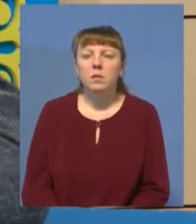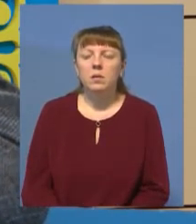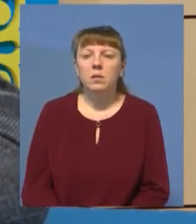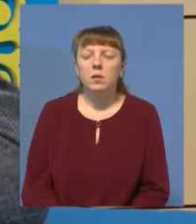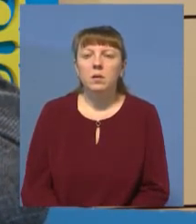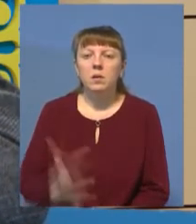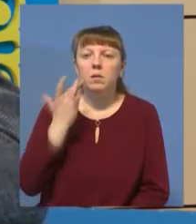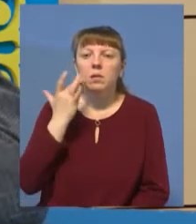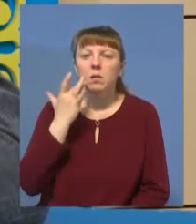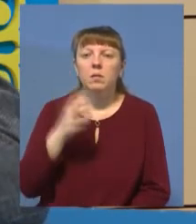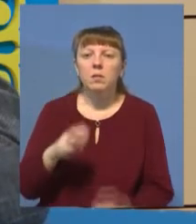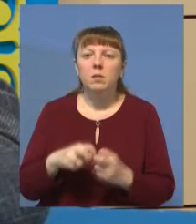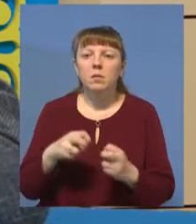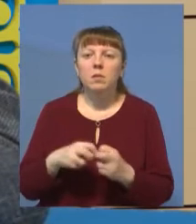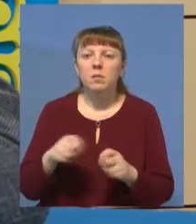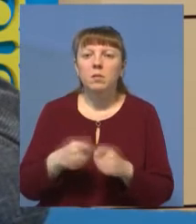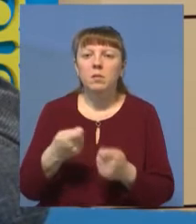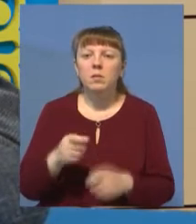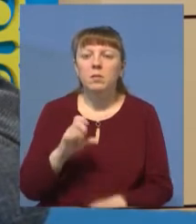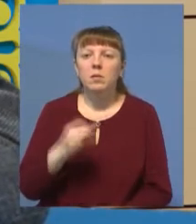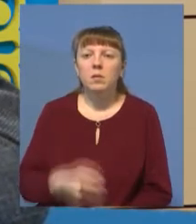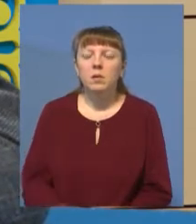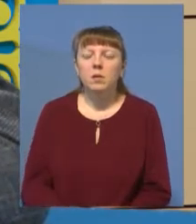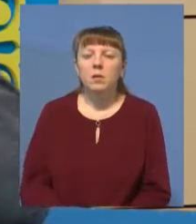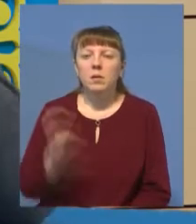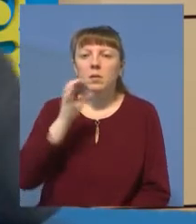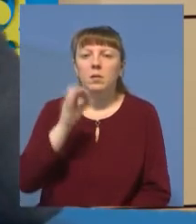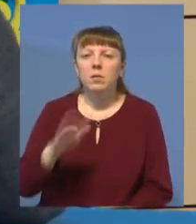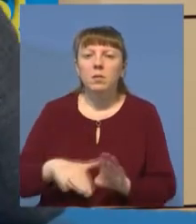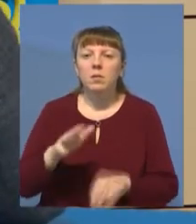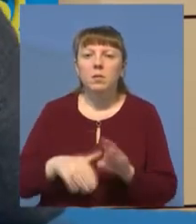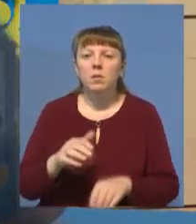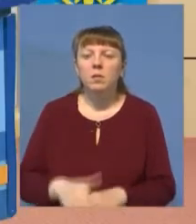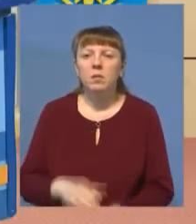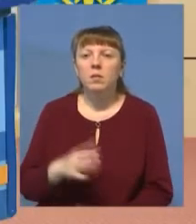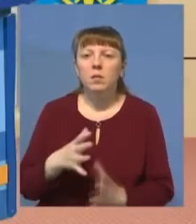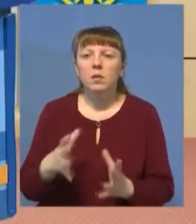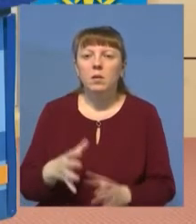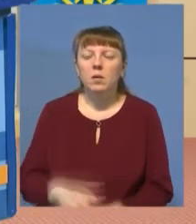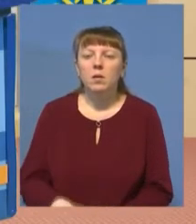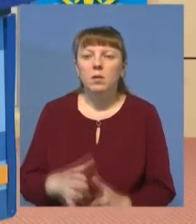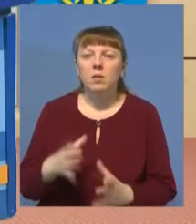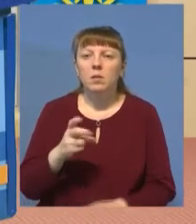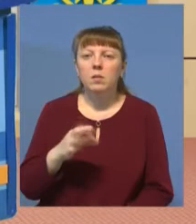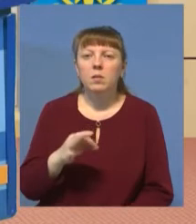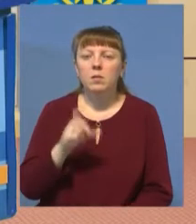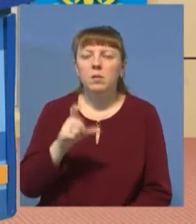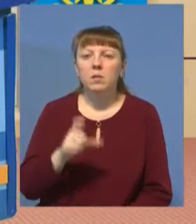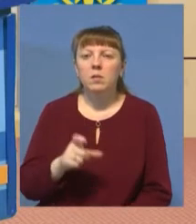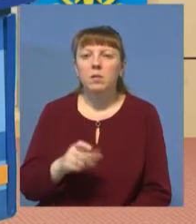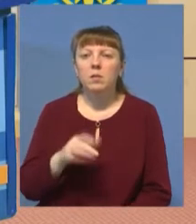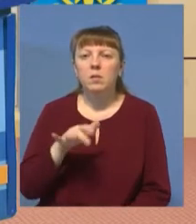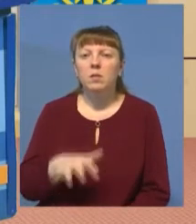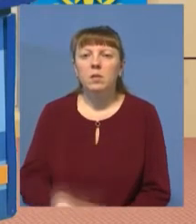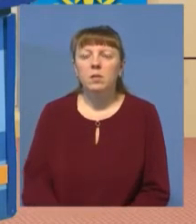так, проблемы, связанные с нарушением прав потребителей? Ну, обзор судебной практики, в принципе, показывает, что наиболее большое количество рассмотренных дел